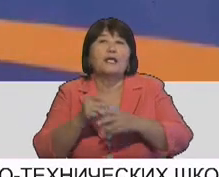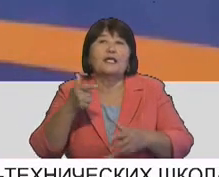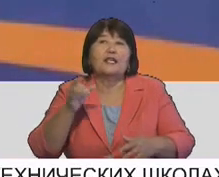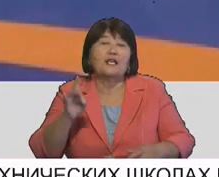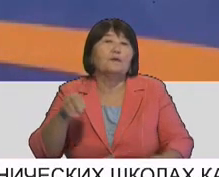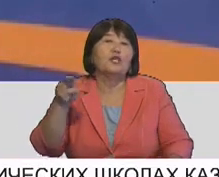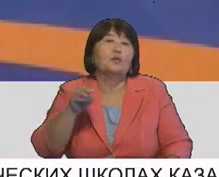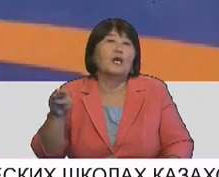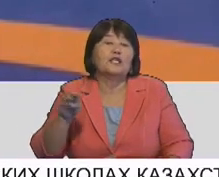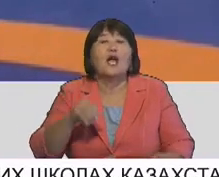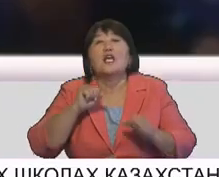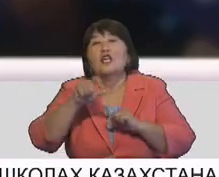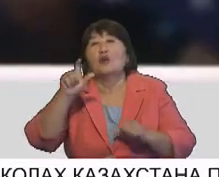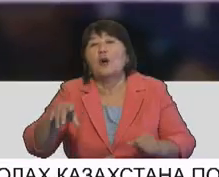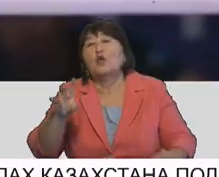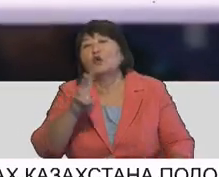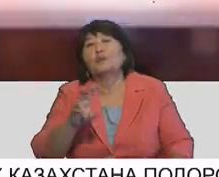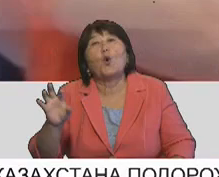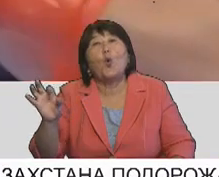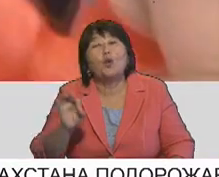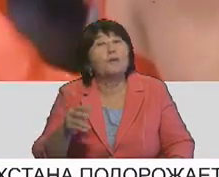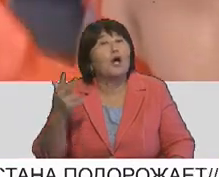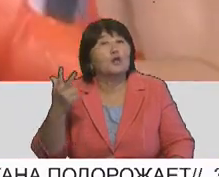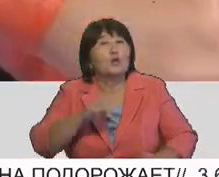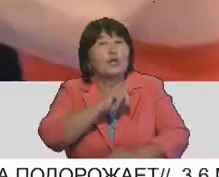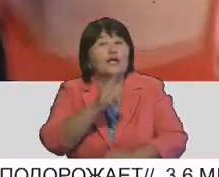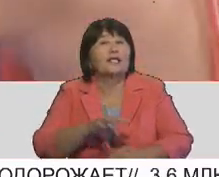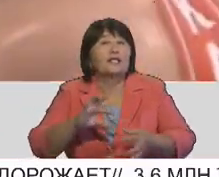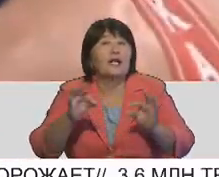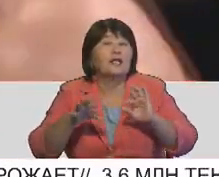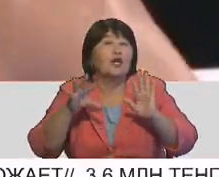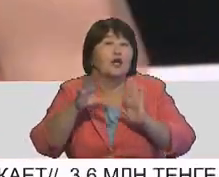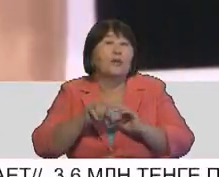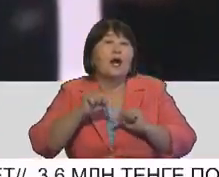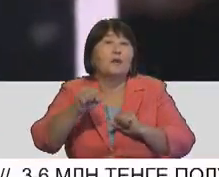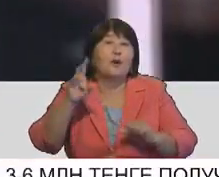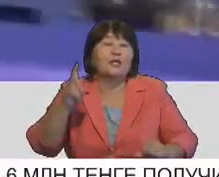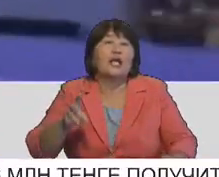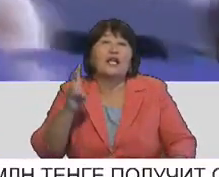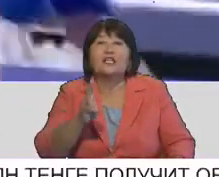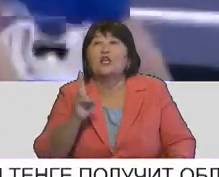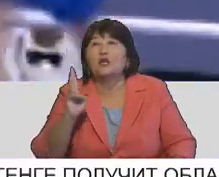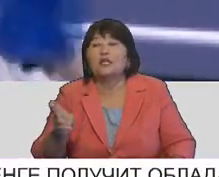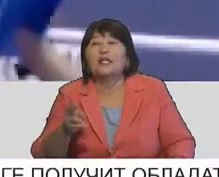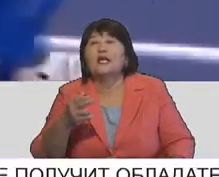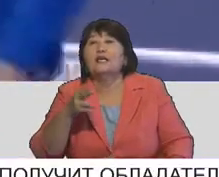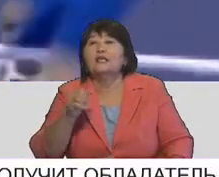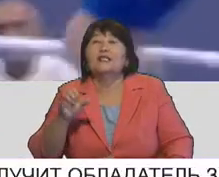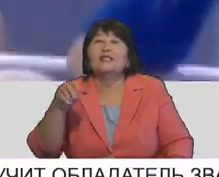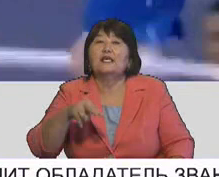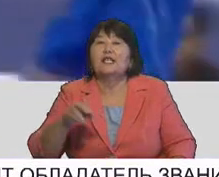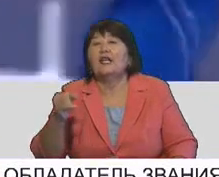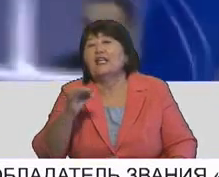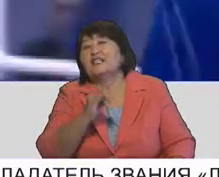Демиу Жадраев и боксер Нурбек Уралбай. В тройку сильнейших на Олимпиаде вошли боксерша Назым Хазайбай, стрелки Александр Ле и